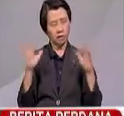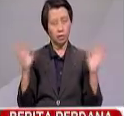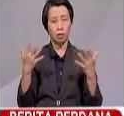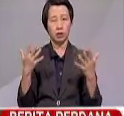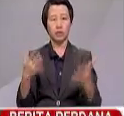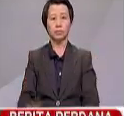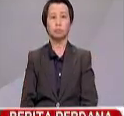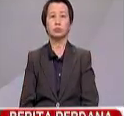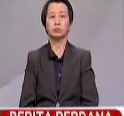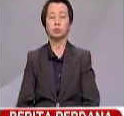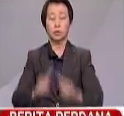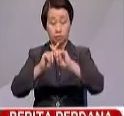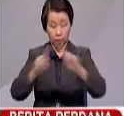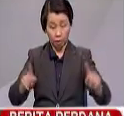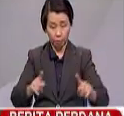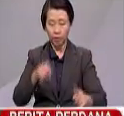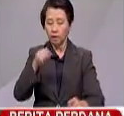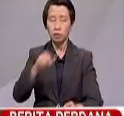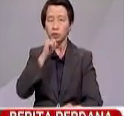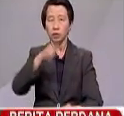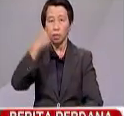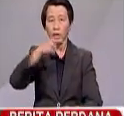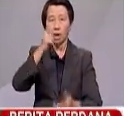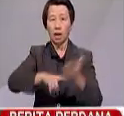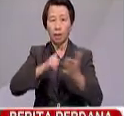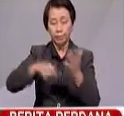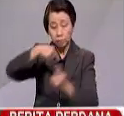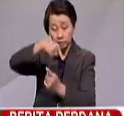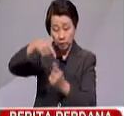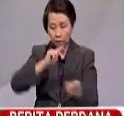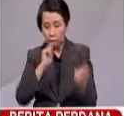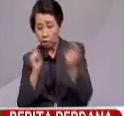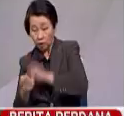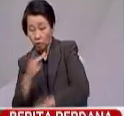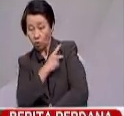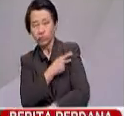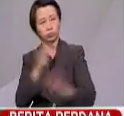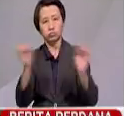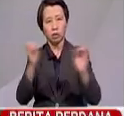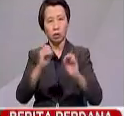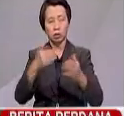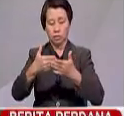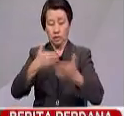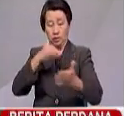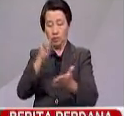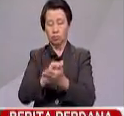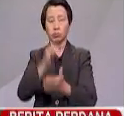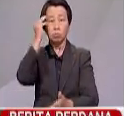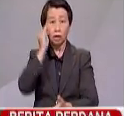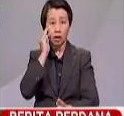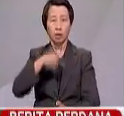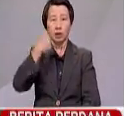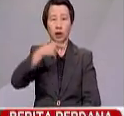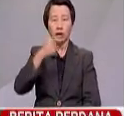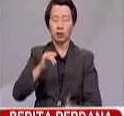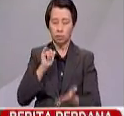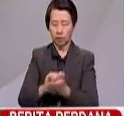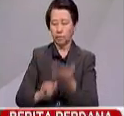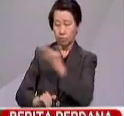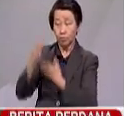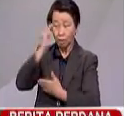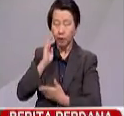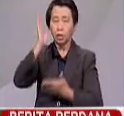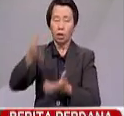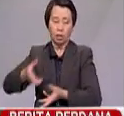Mahathir Mohamad. Namun, ia tidak menyatakan sebarang tarikh peralihan kuasa. Sebelum ini, Tun Dr. Mahathir menyatakan bahawa beliau